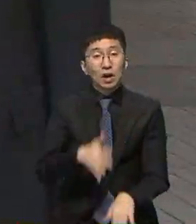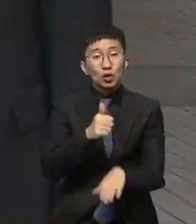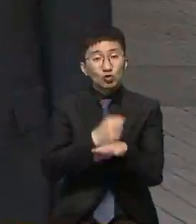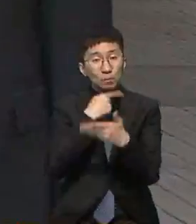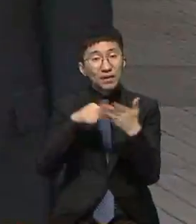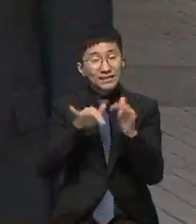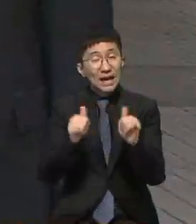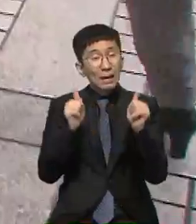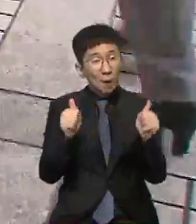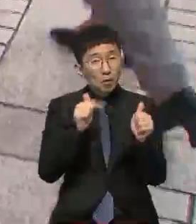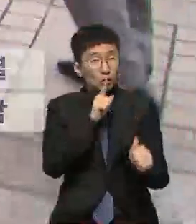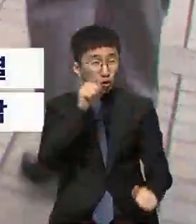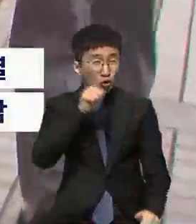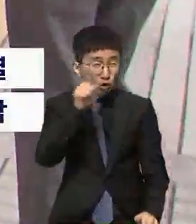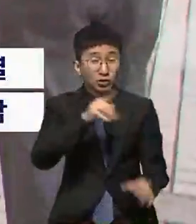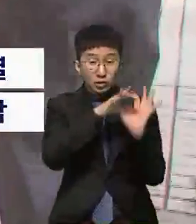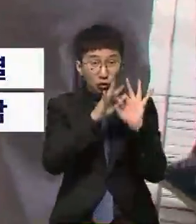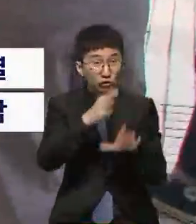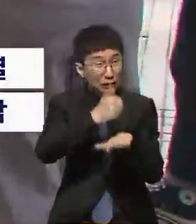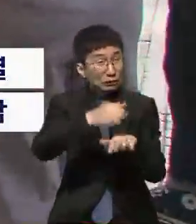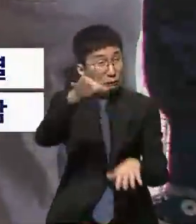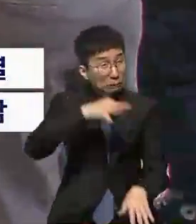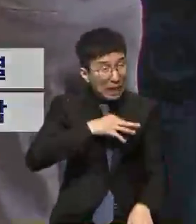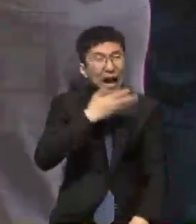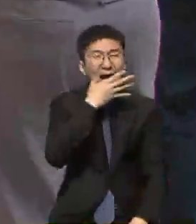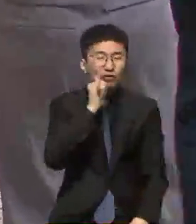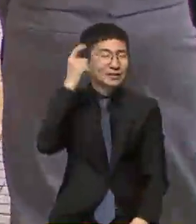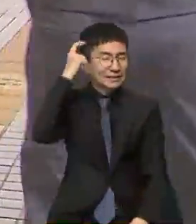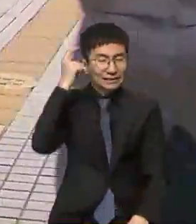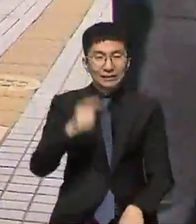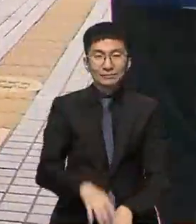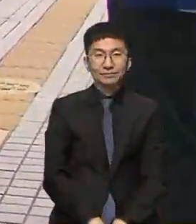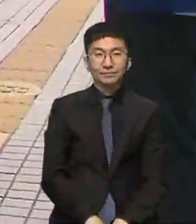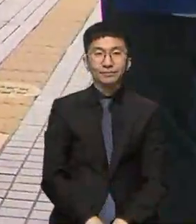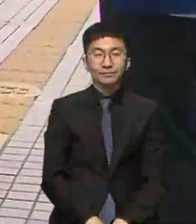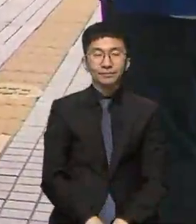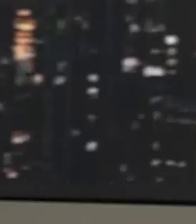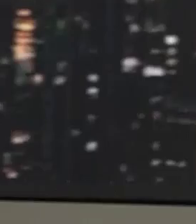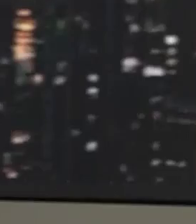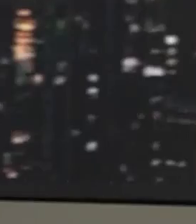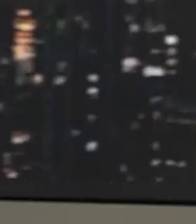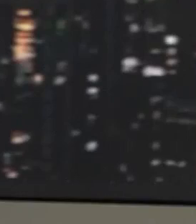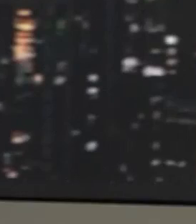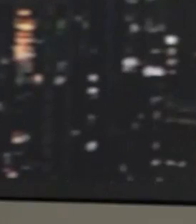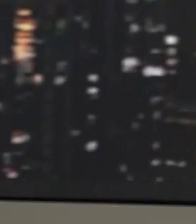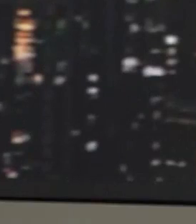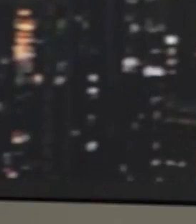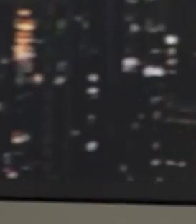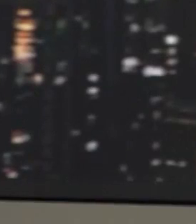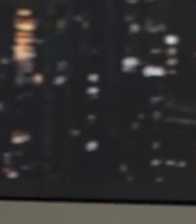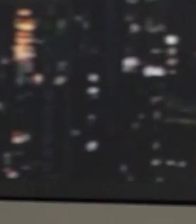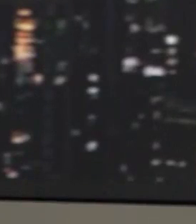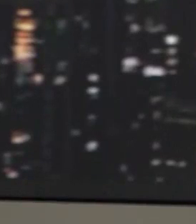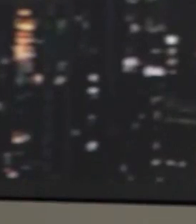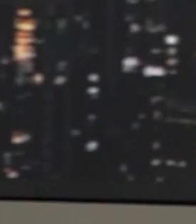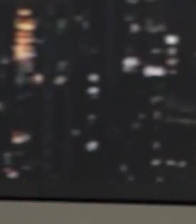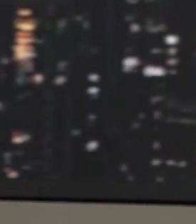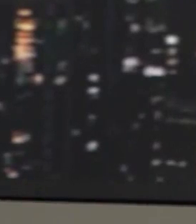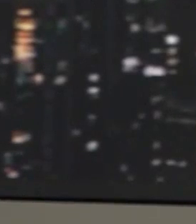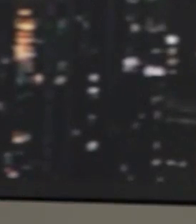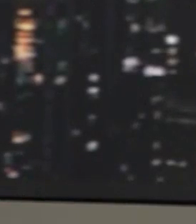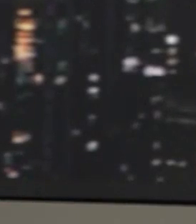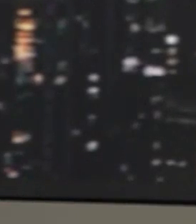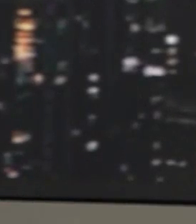이겨야만 일부라도 돌려받을 수 있습니다. SBS 정혜진입니다. 네, 안녕하십니까. 김현우입니다. 더 많은 뉴스와